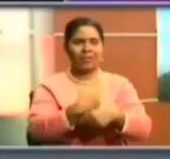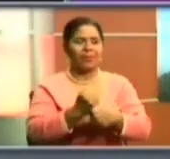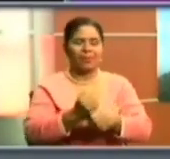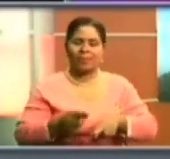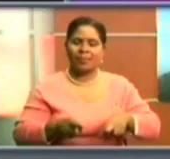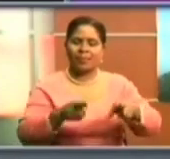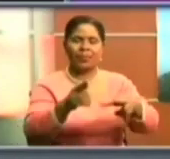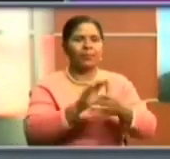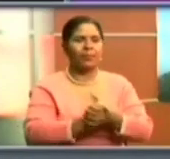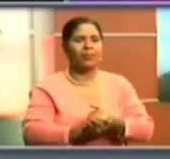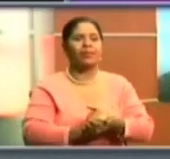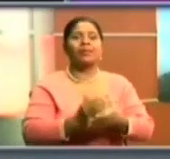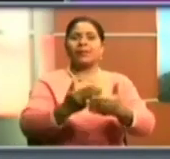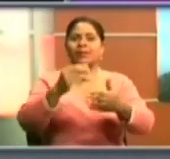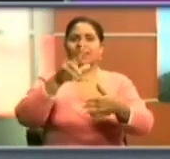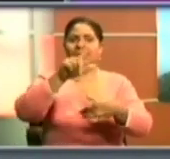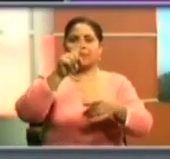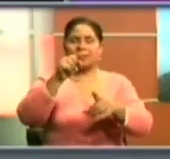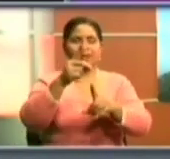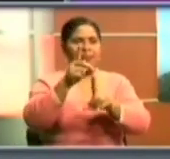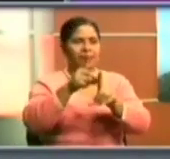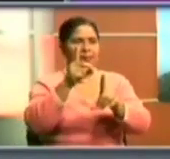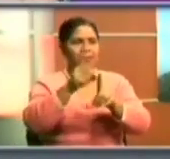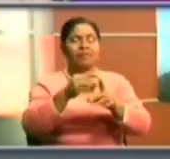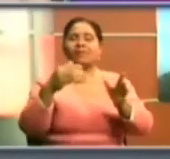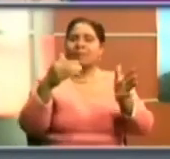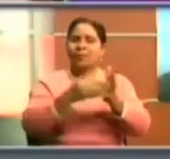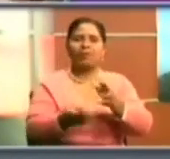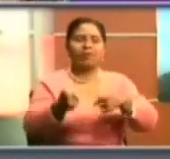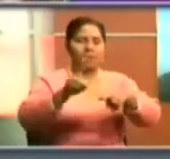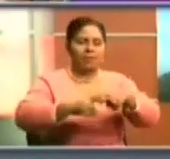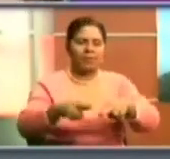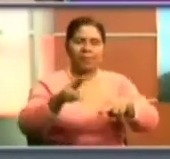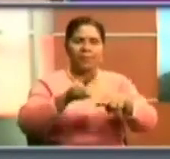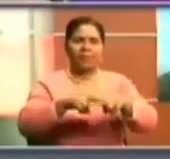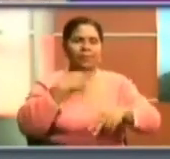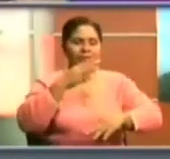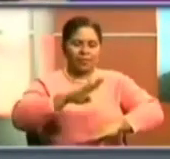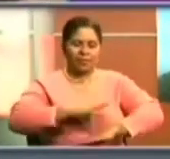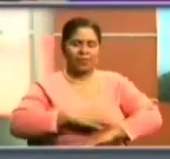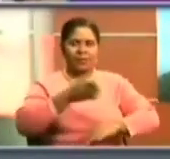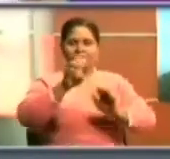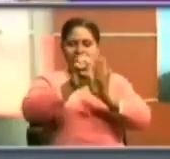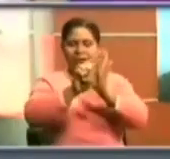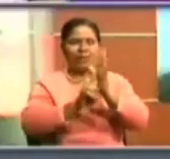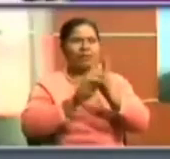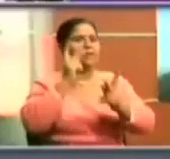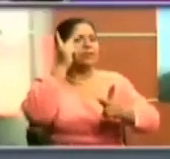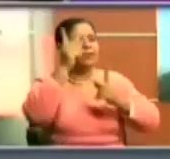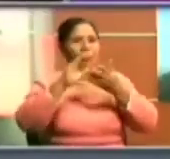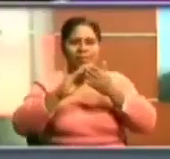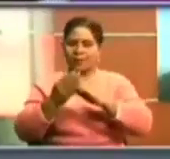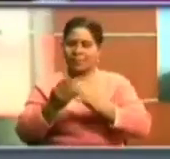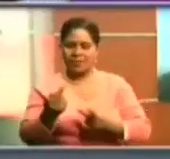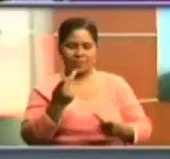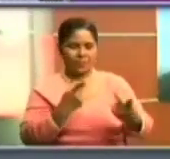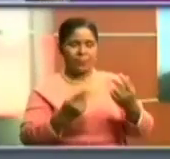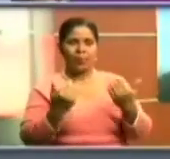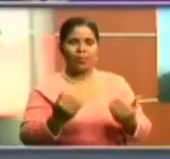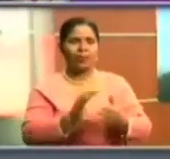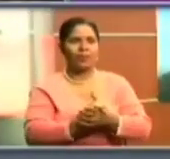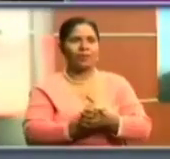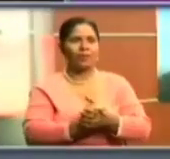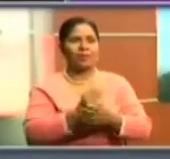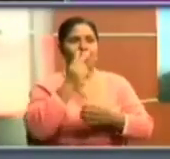en 20-31 décembre, il y a 5 km d'asphalte là-dedans. C'est avec satisfaction, chef l'État, tu as visité le marché Port-de-Paix qui, pour Koulia,